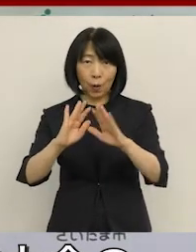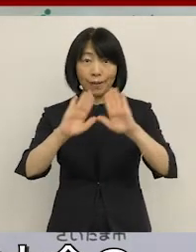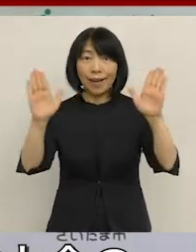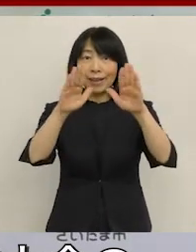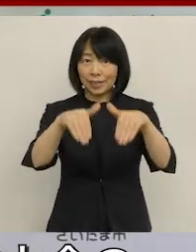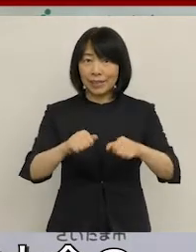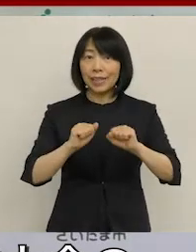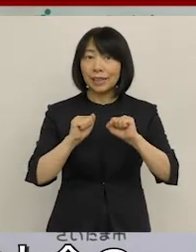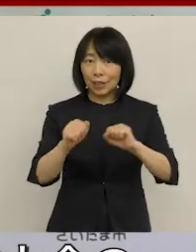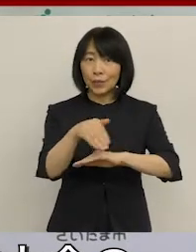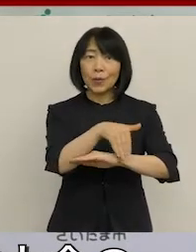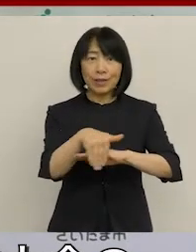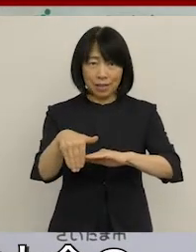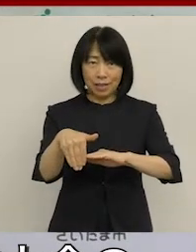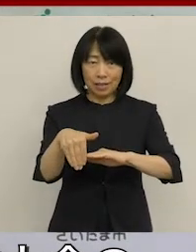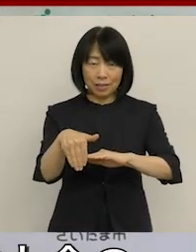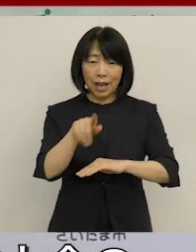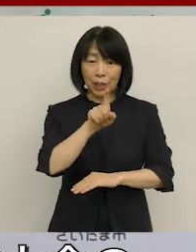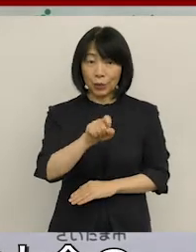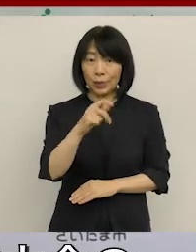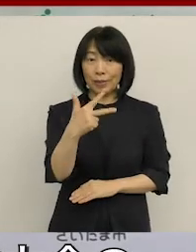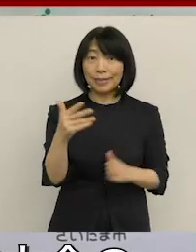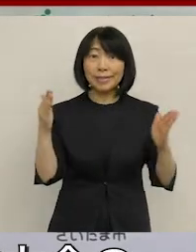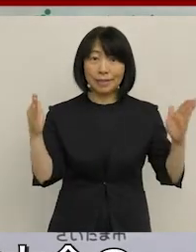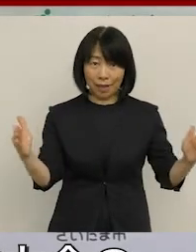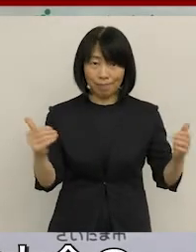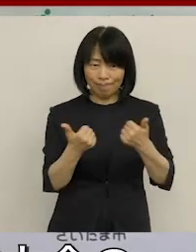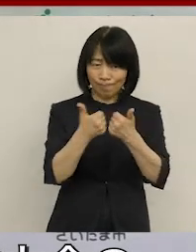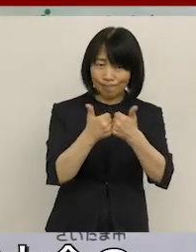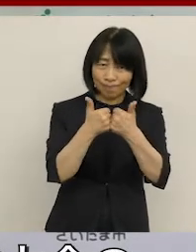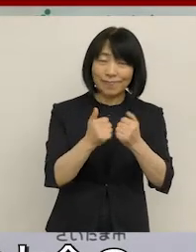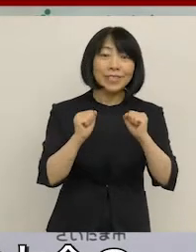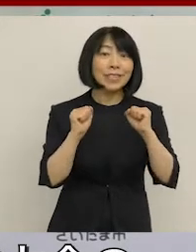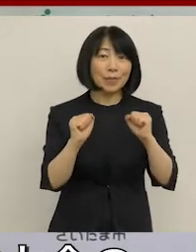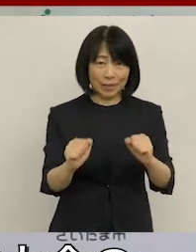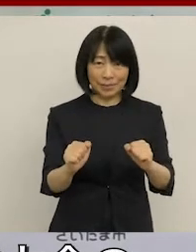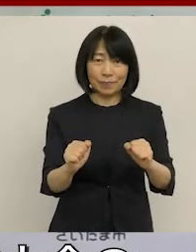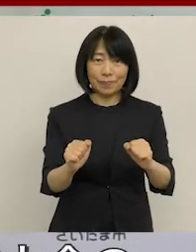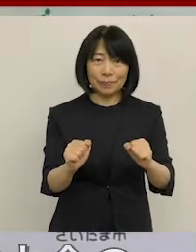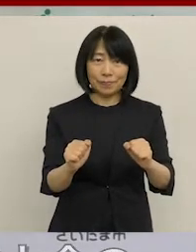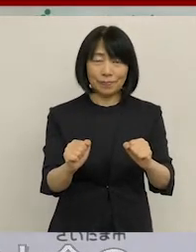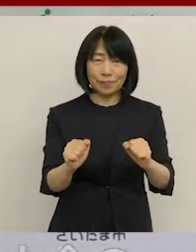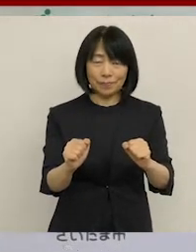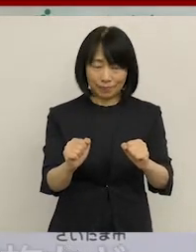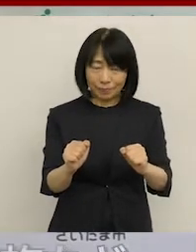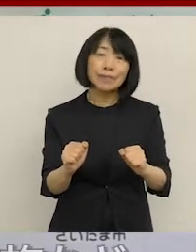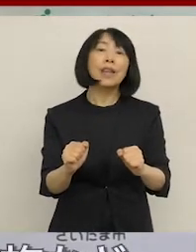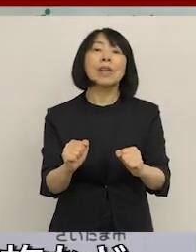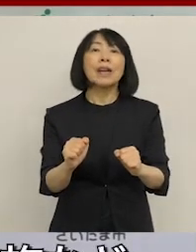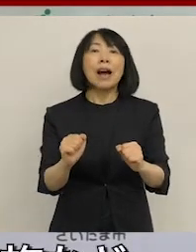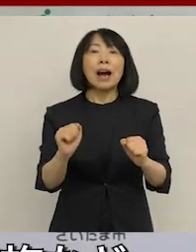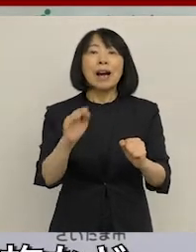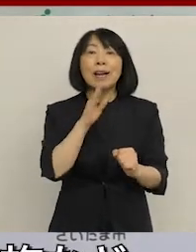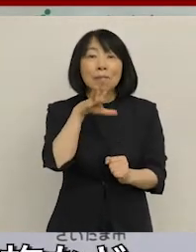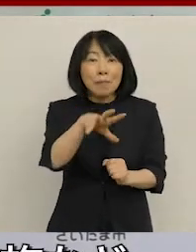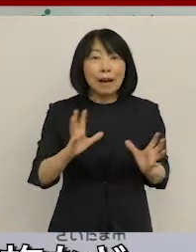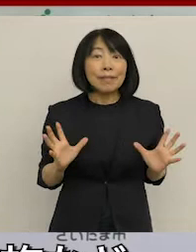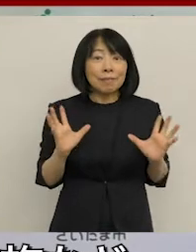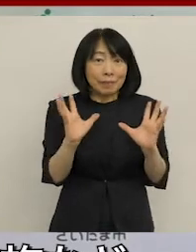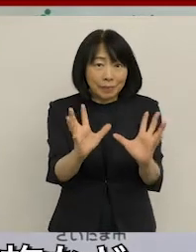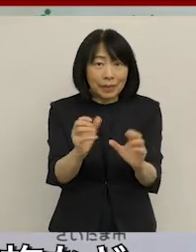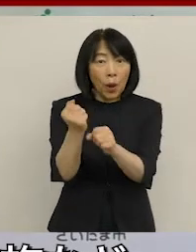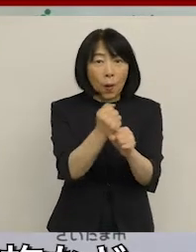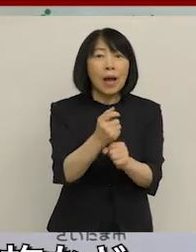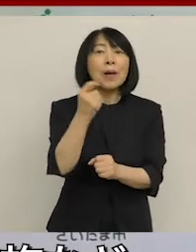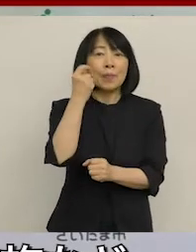競技大会の開会式が行われ、17日間にわたる大会が開幕します。残念ながら会